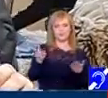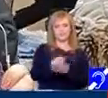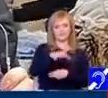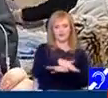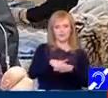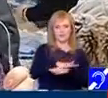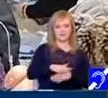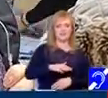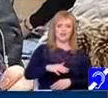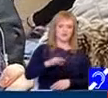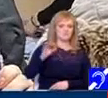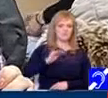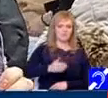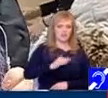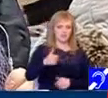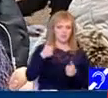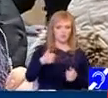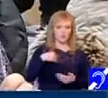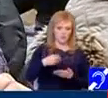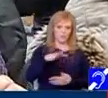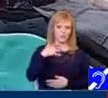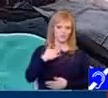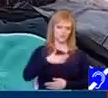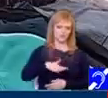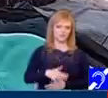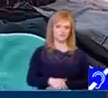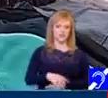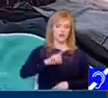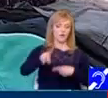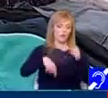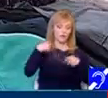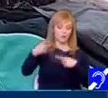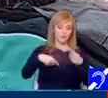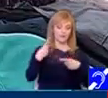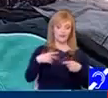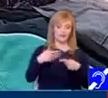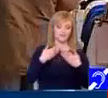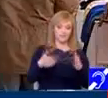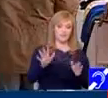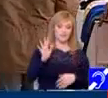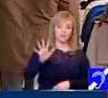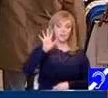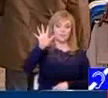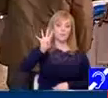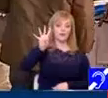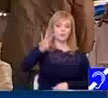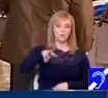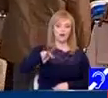de firmă, într-adevăr, calitative. Eu multe lucruri ne-am cumpărat și sunt mulțumită. Următoarea ediție a Târgului Fetelor va avea loc pe 4